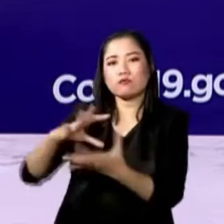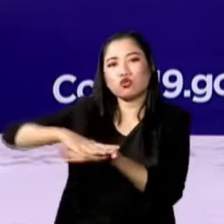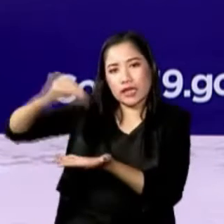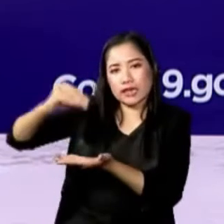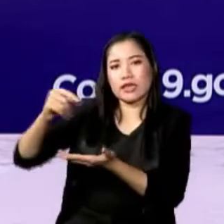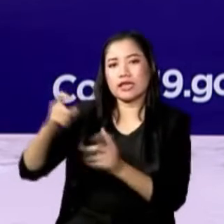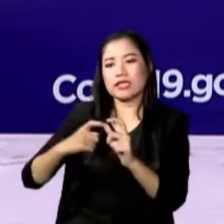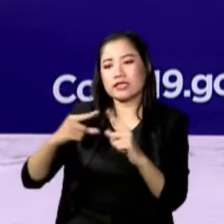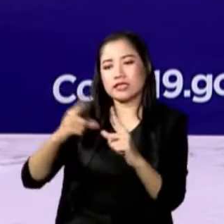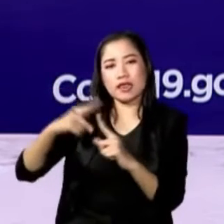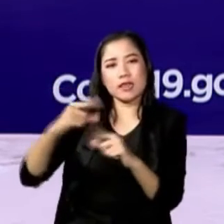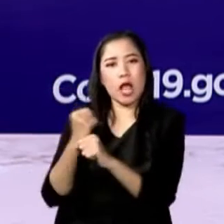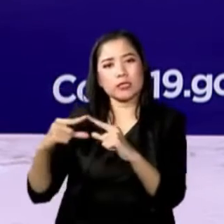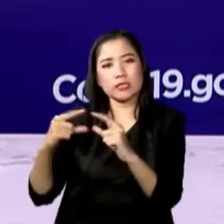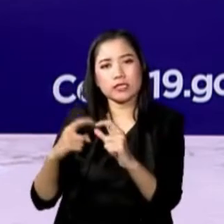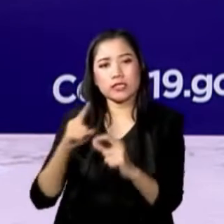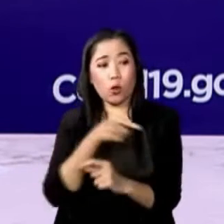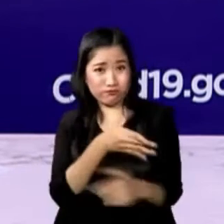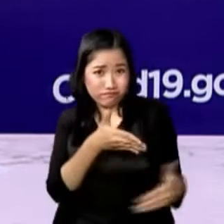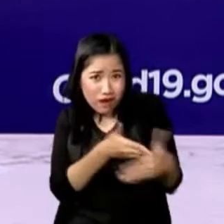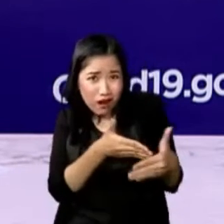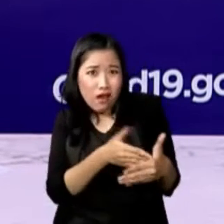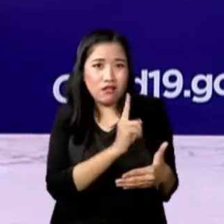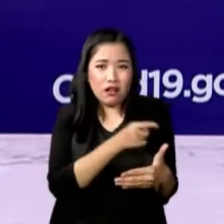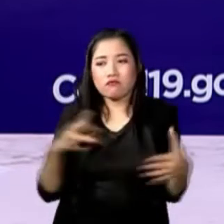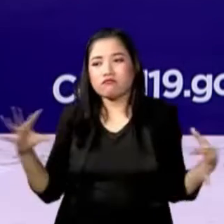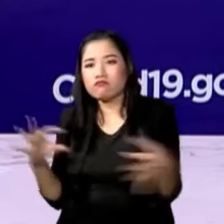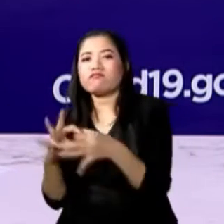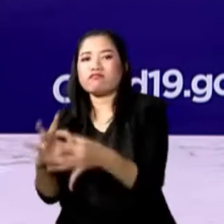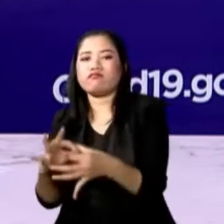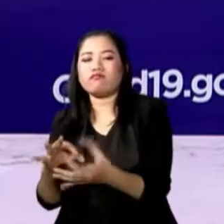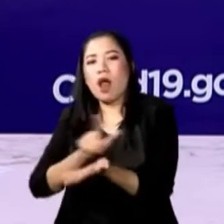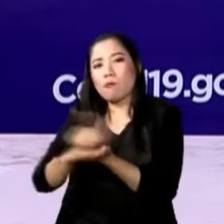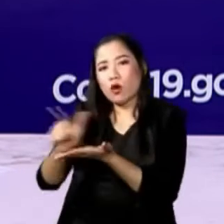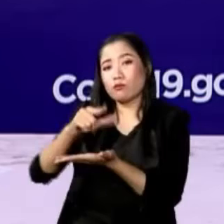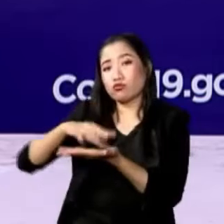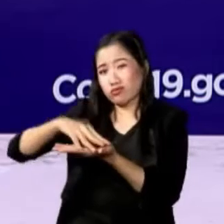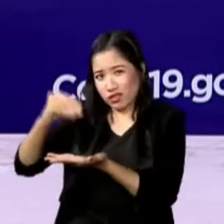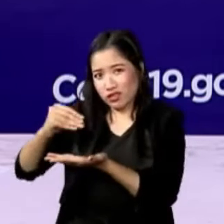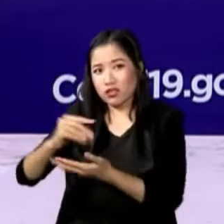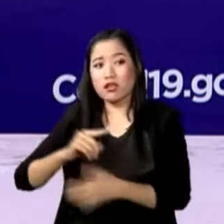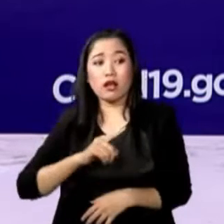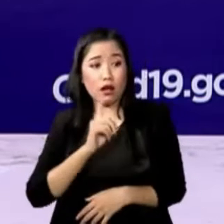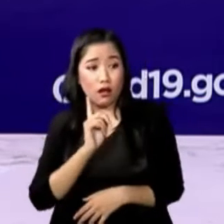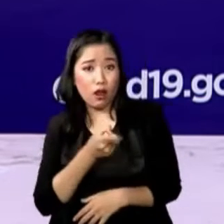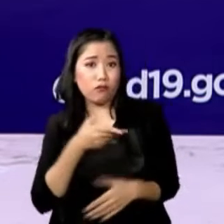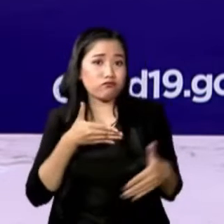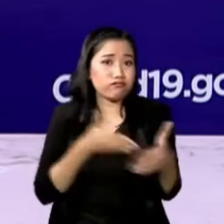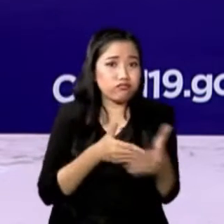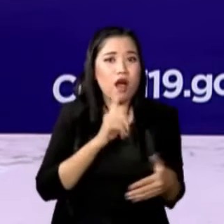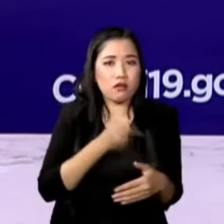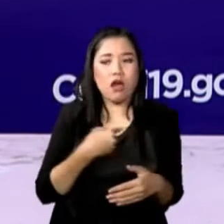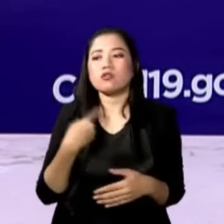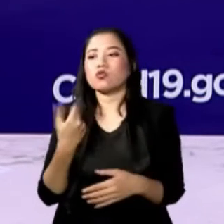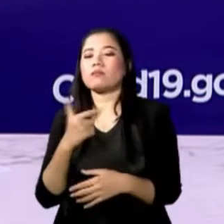apabila terdapat kendala. Semoga di minggu depan keadaan ini dapat sama-sama kita perbaiki sehingga angka kesembuhan